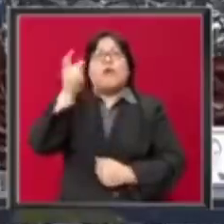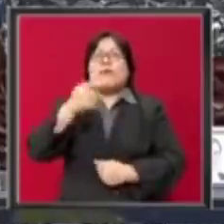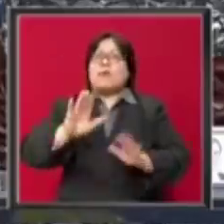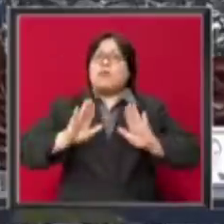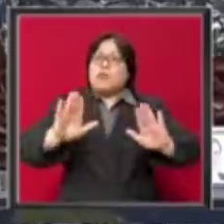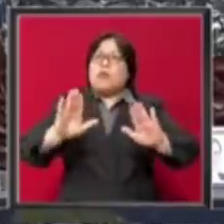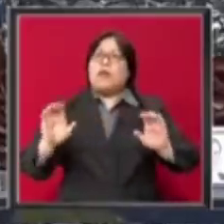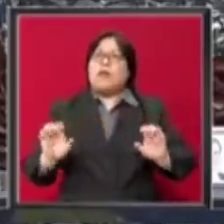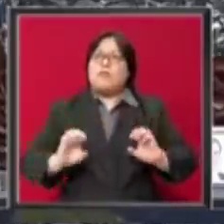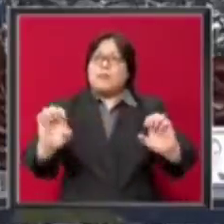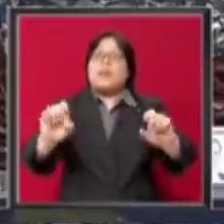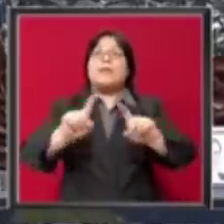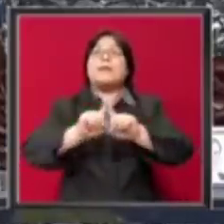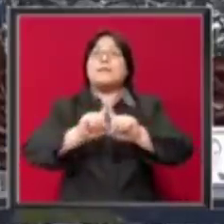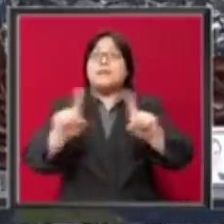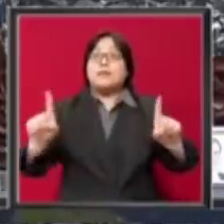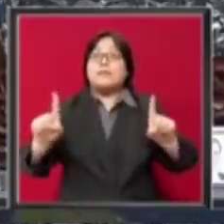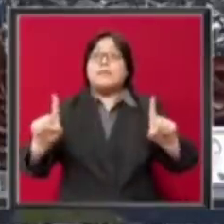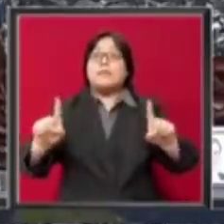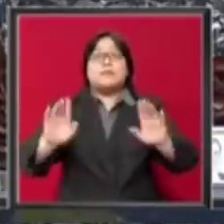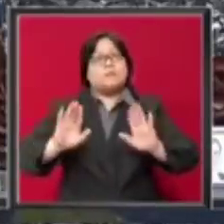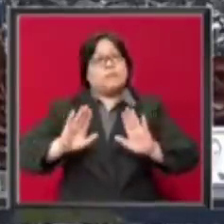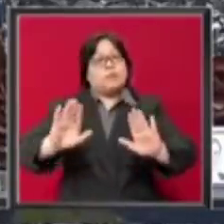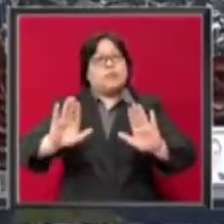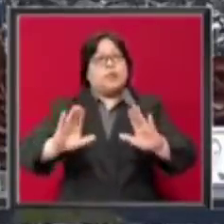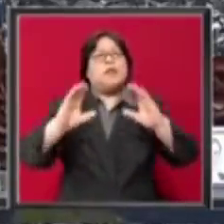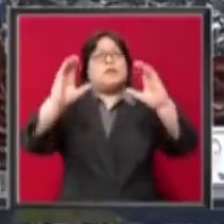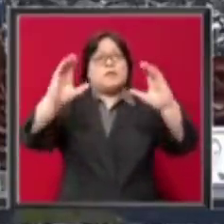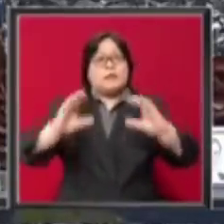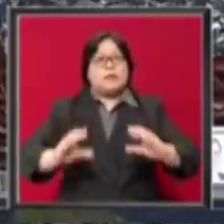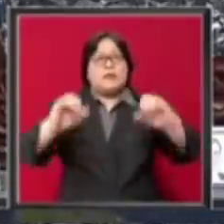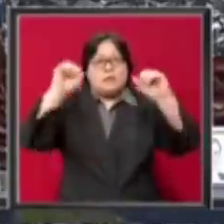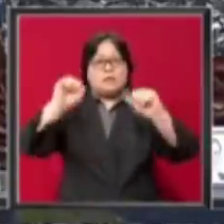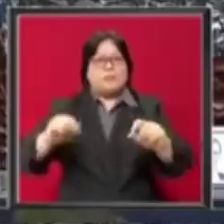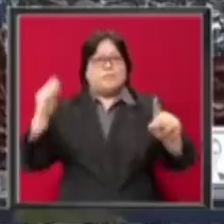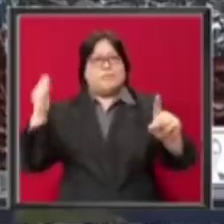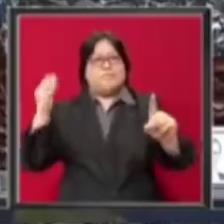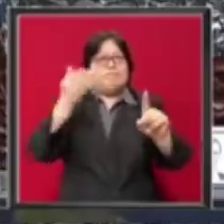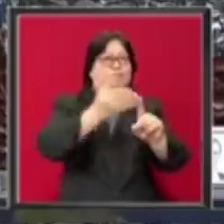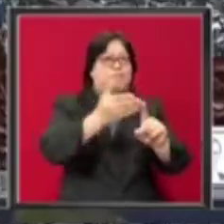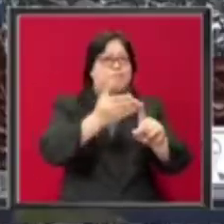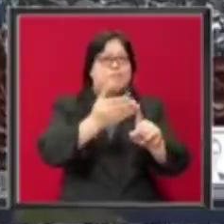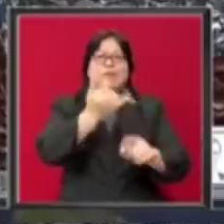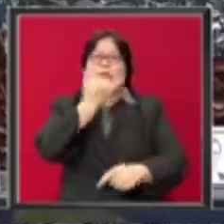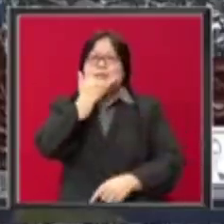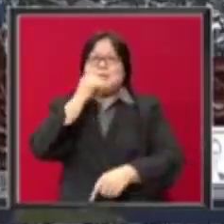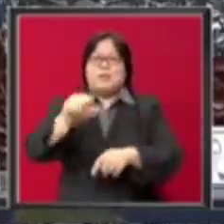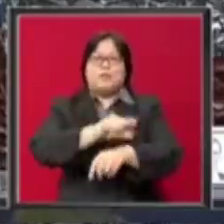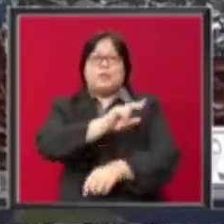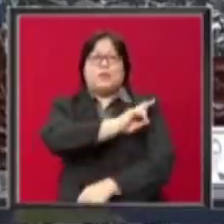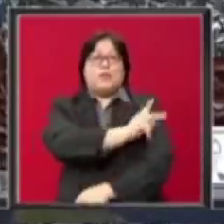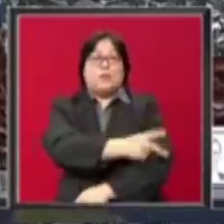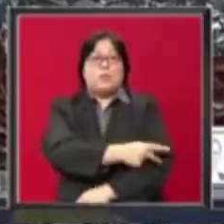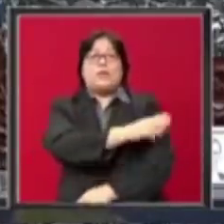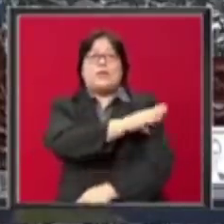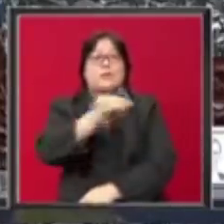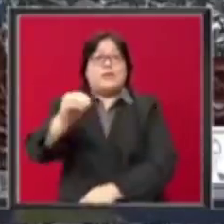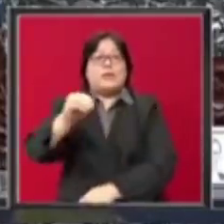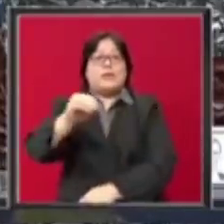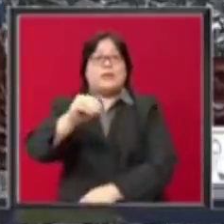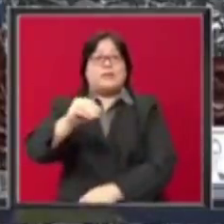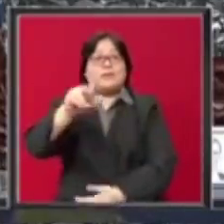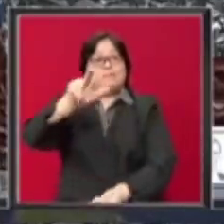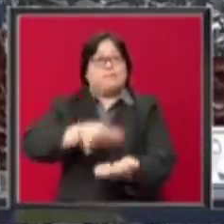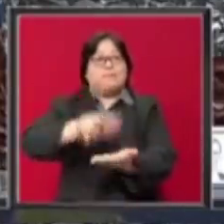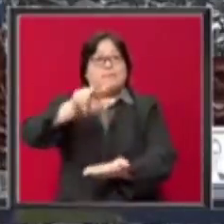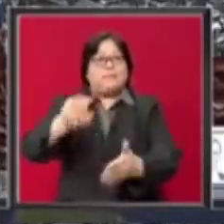darurat, tapi menolak langkah yang boleh menjurus ke arah penyalahgunaan kuasa dan mengesahkan